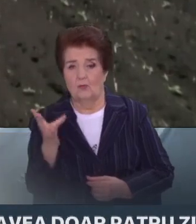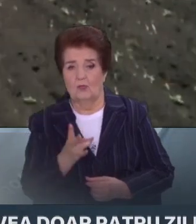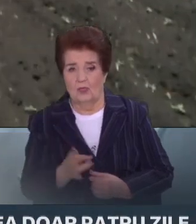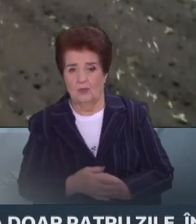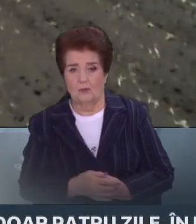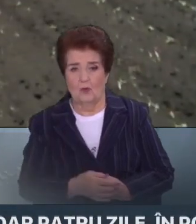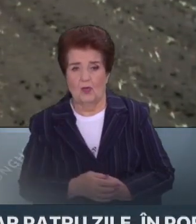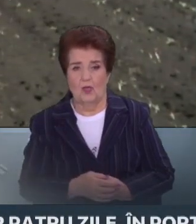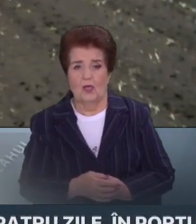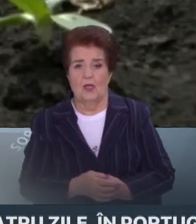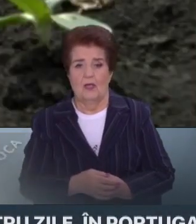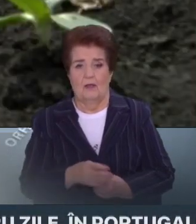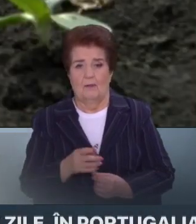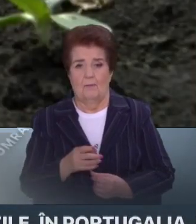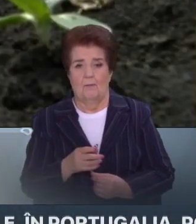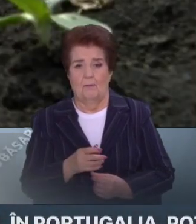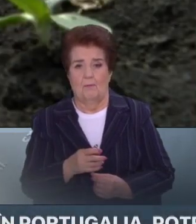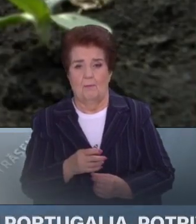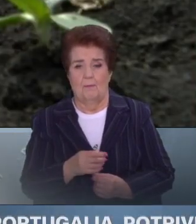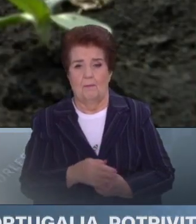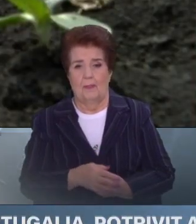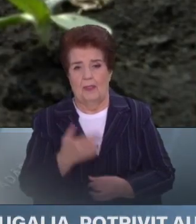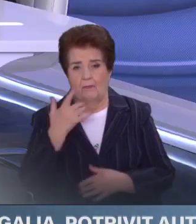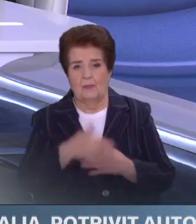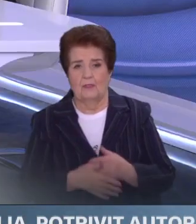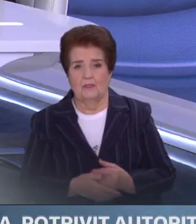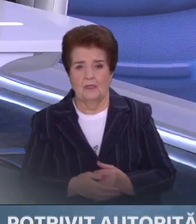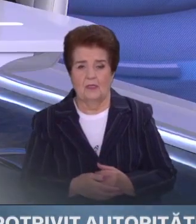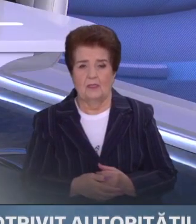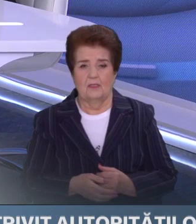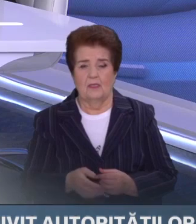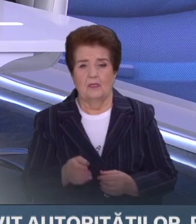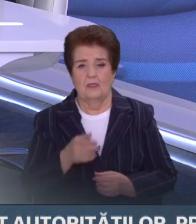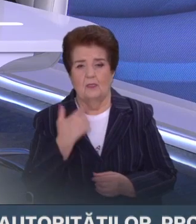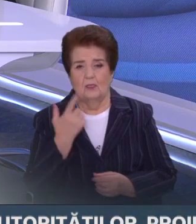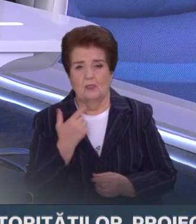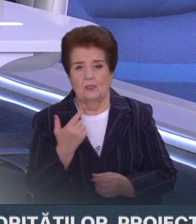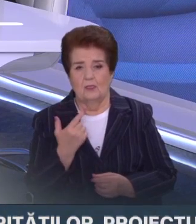survine atunci când eu am vânzări. Am înțeles. Domnule Mârzenco, dar spuneți-ne, vă rog frumos,